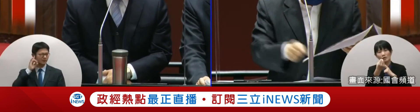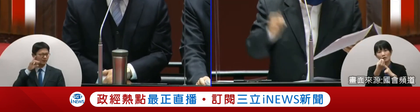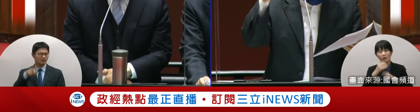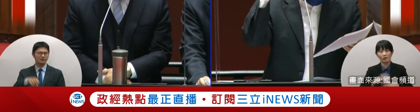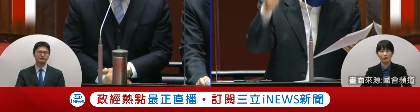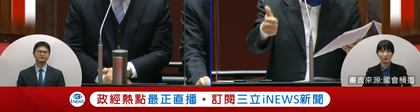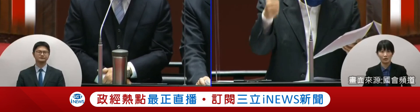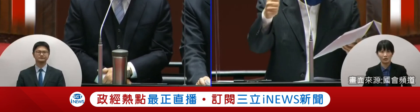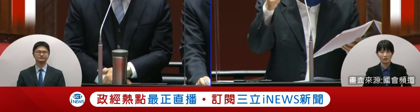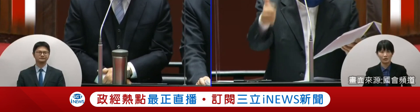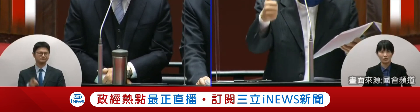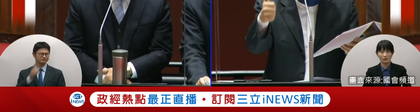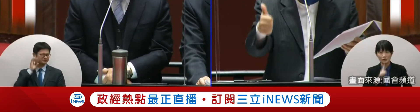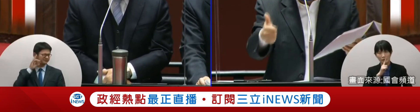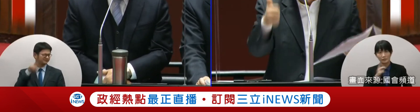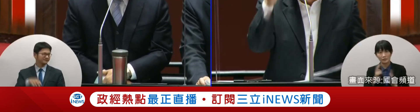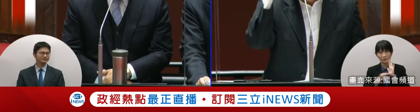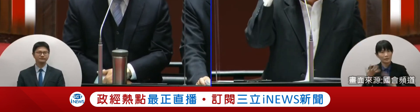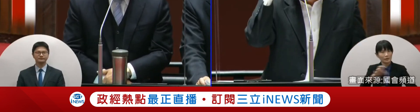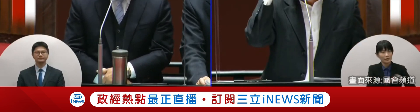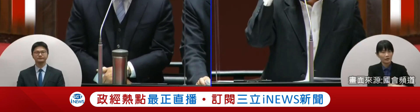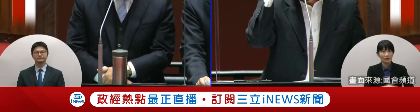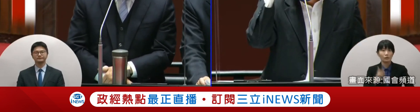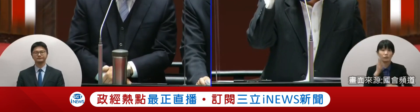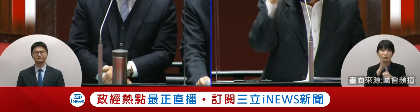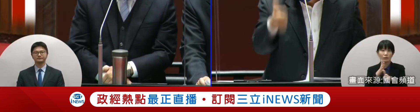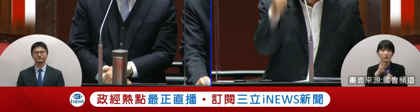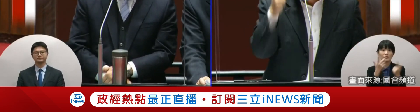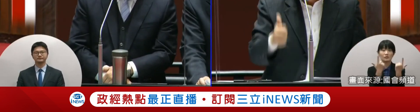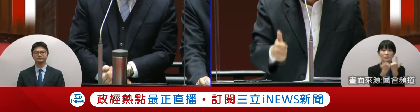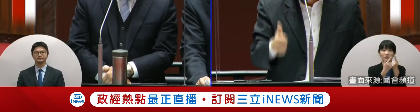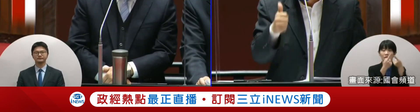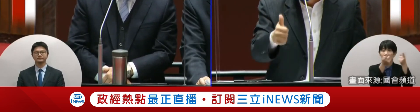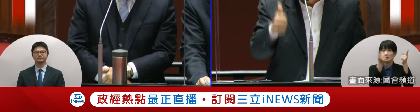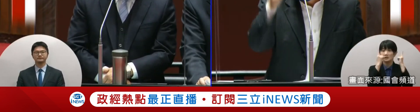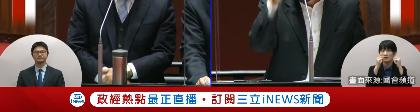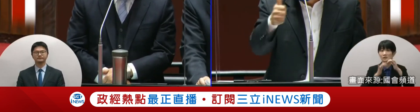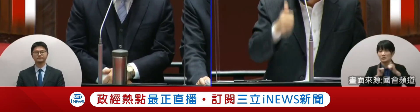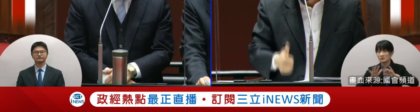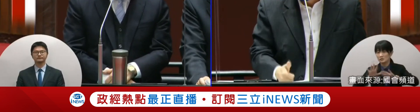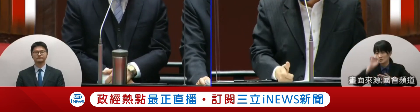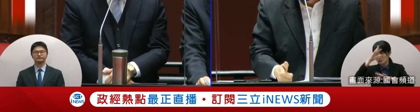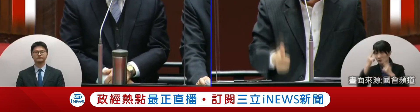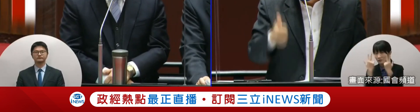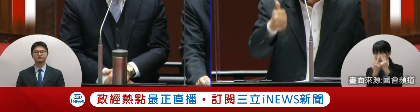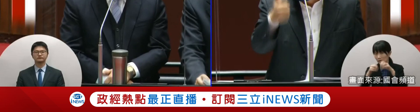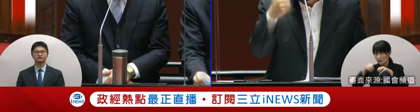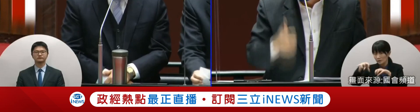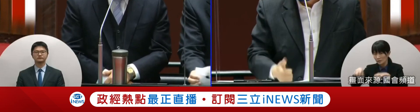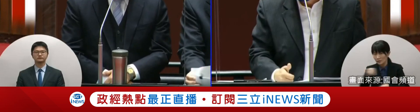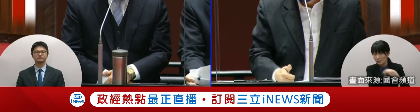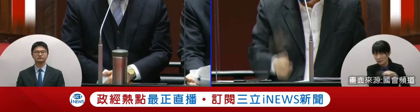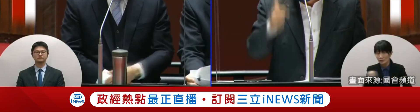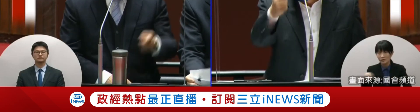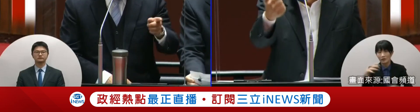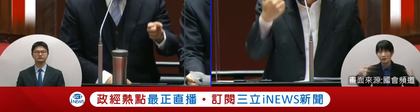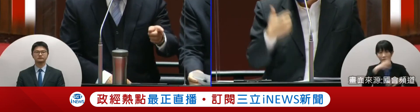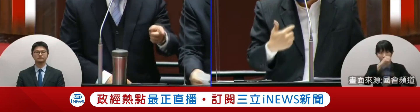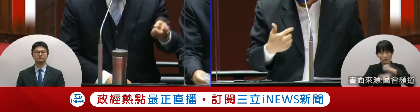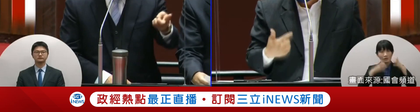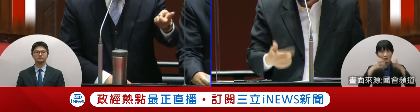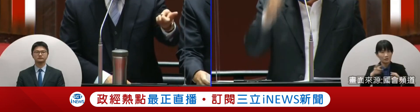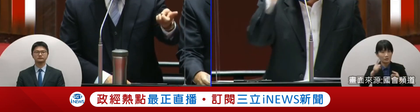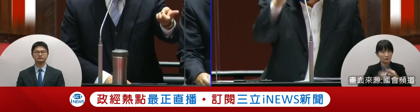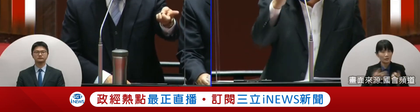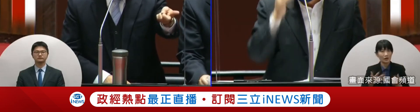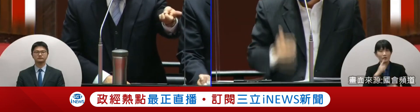问你，台北大学跟民进党新北市党部。这边你也回答不出来，你又讲我们